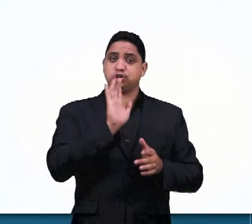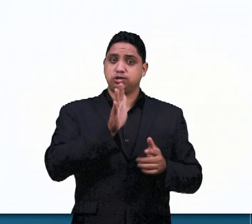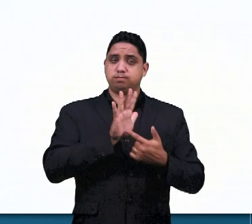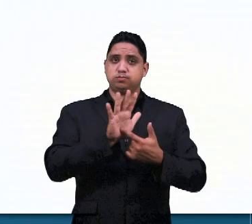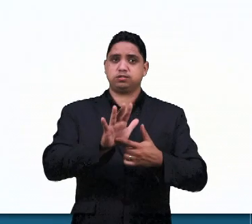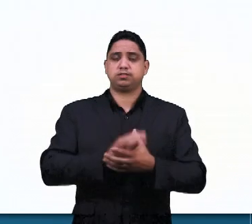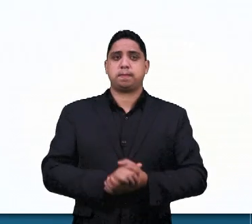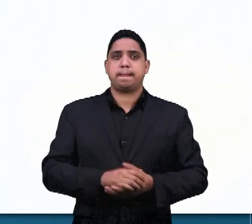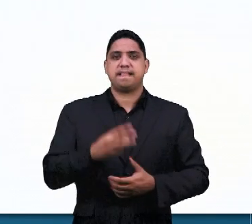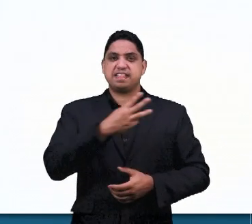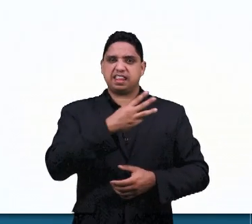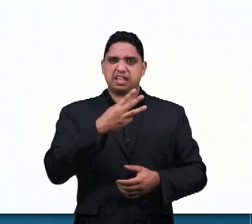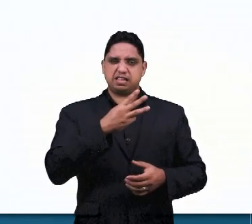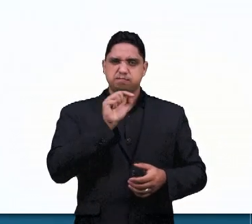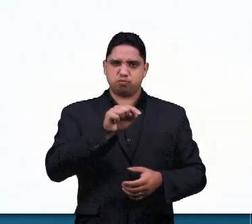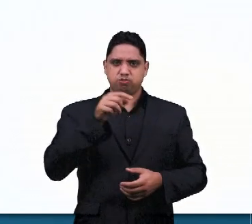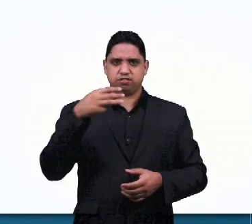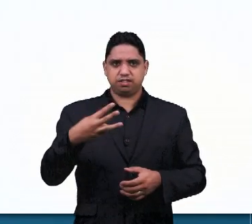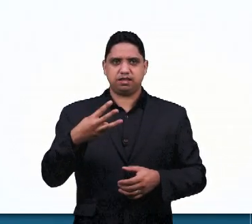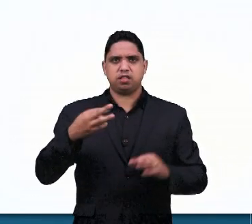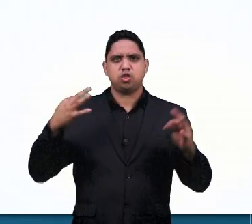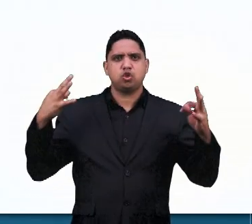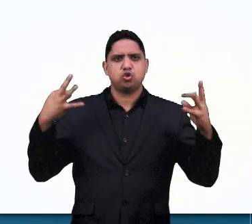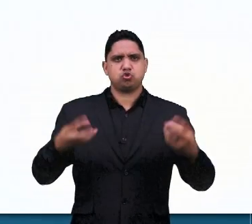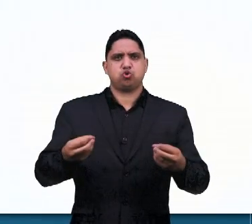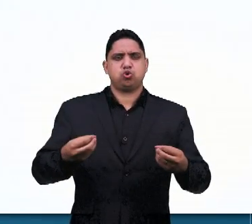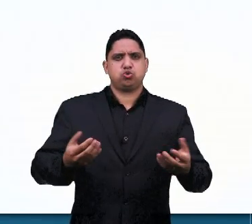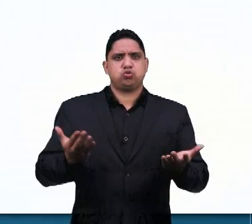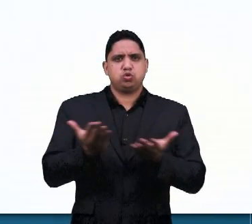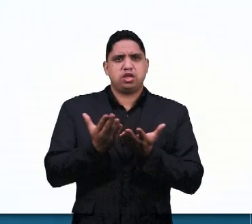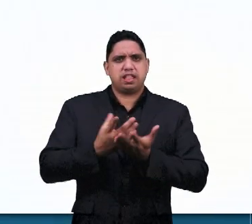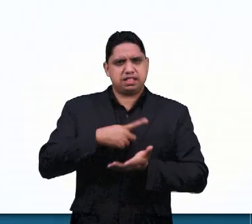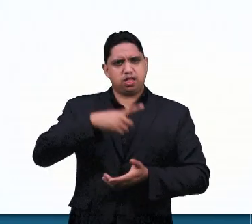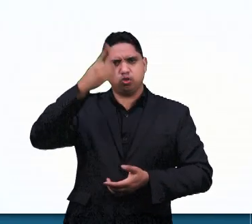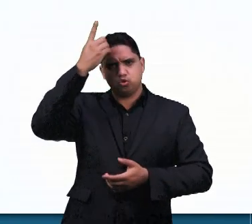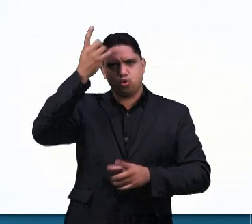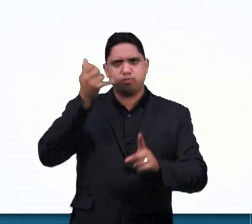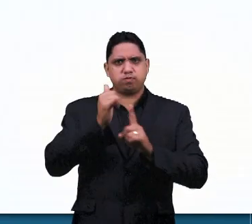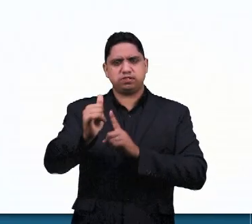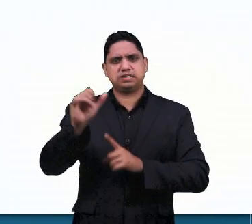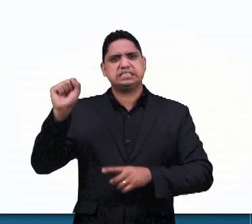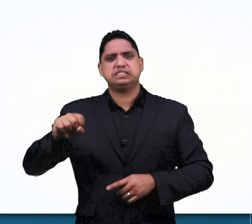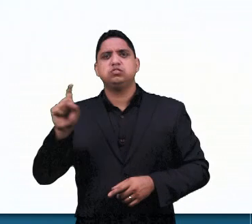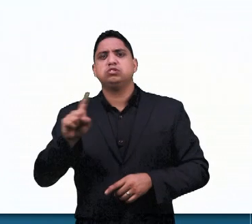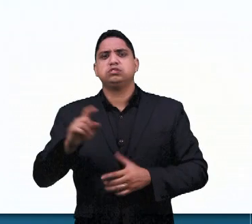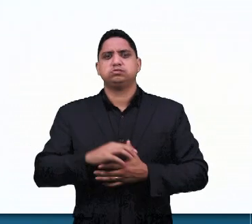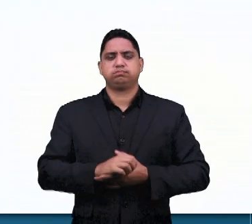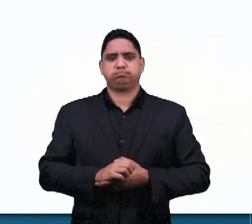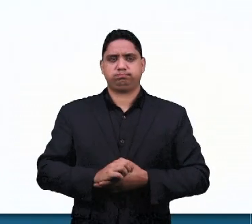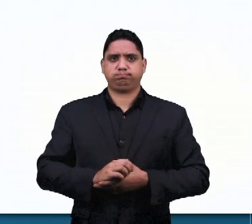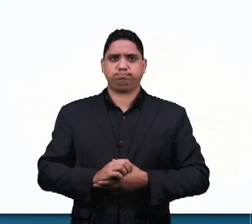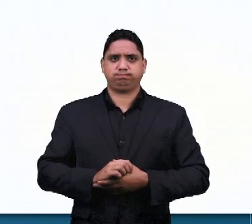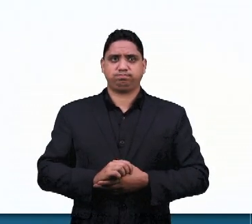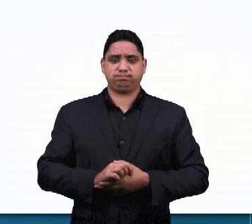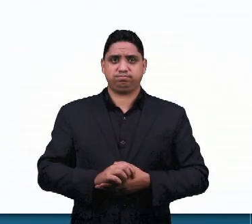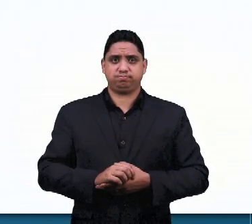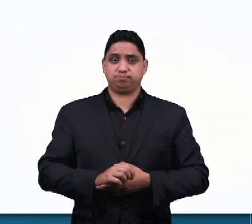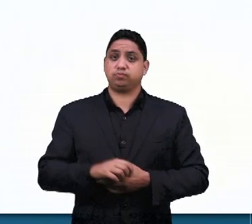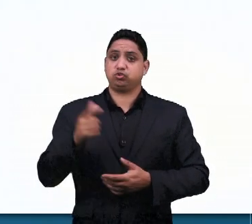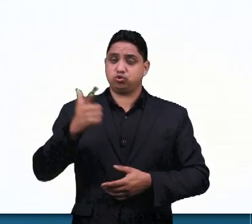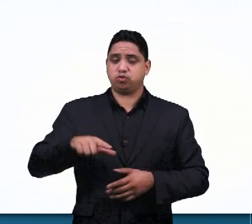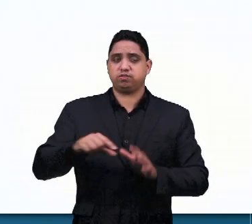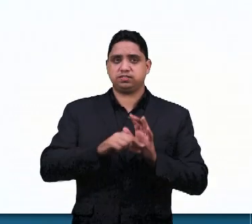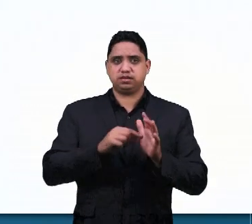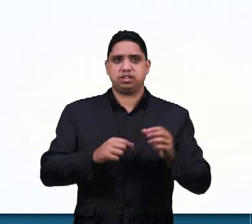bibliques placés. 3.3. Tout chrétien a le don de prophétiser, oui ou non? Et encore le verset.